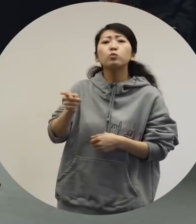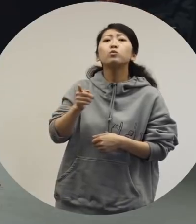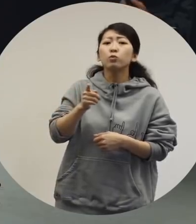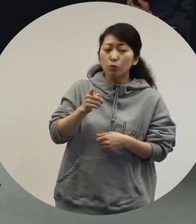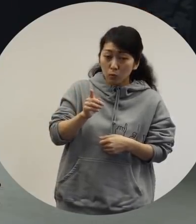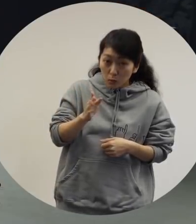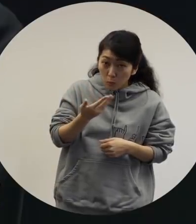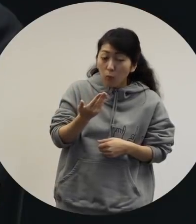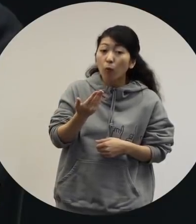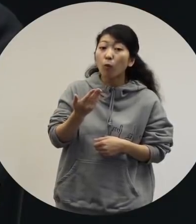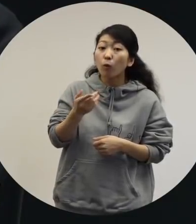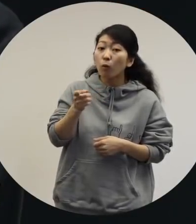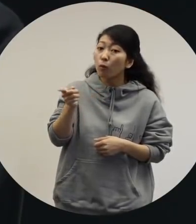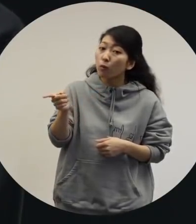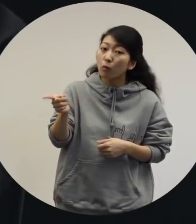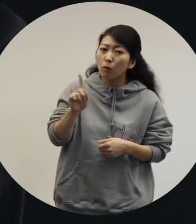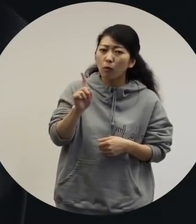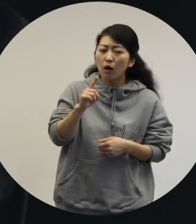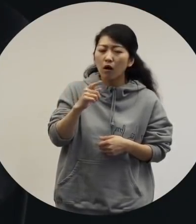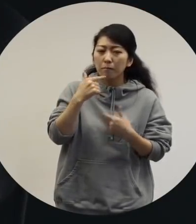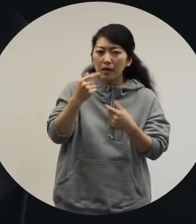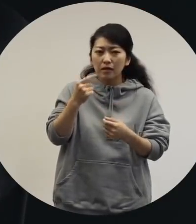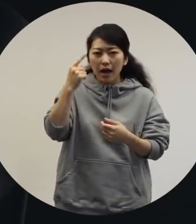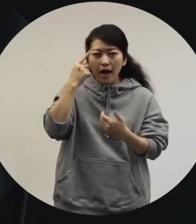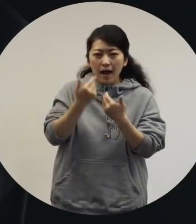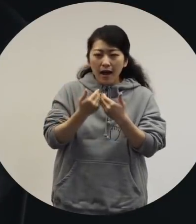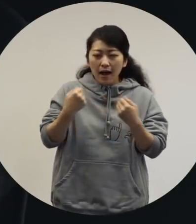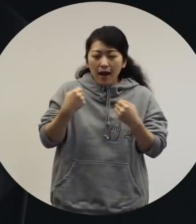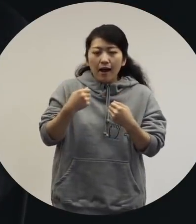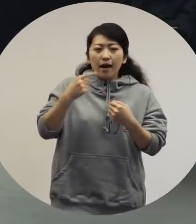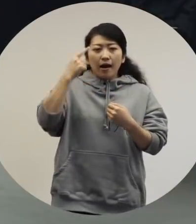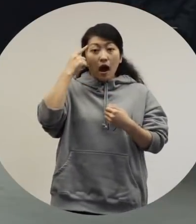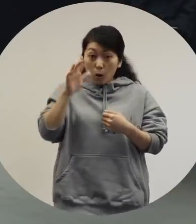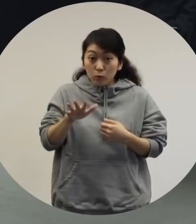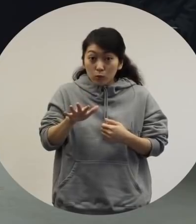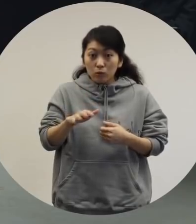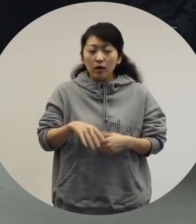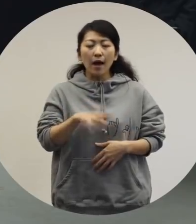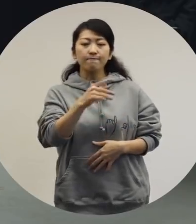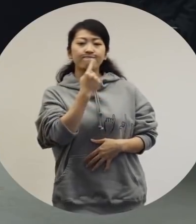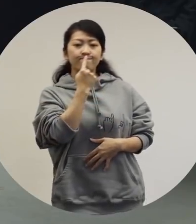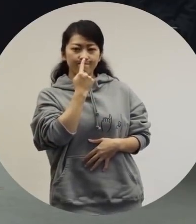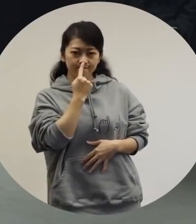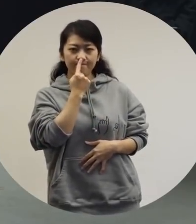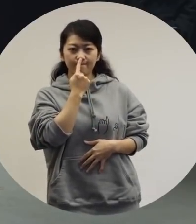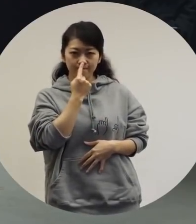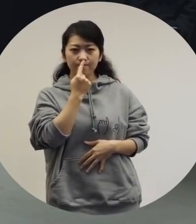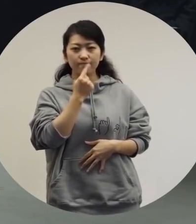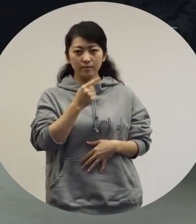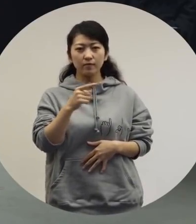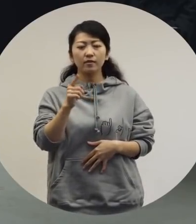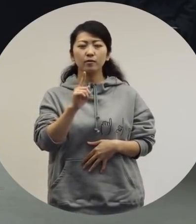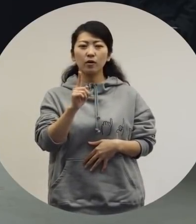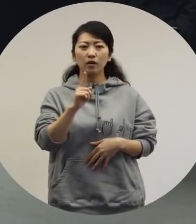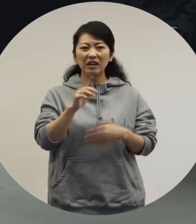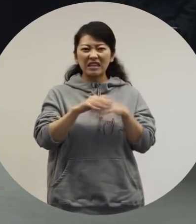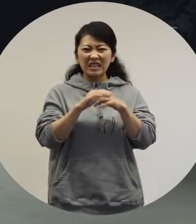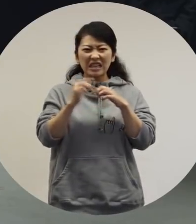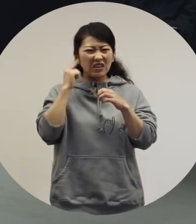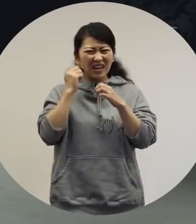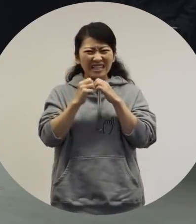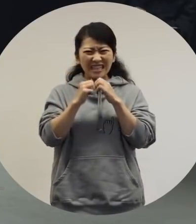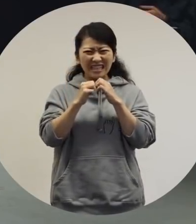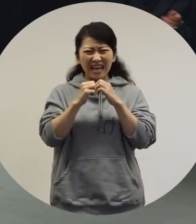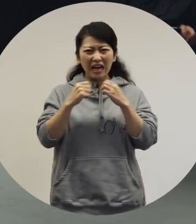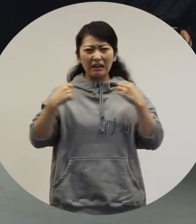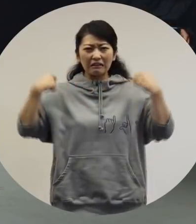たり着たりすると思うんですけれど、何か違いってあったり感じることはありますか？ 私はカサカサ